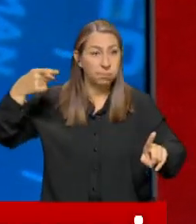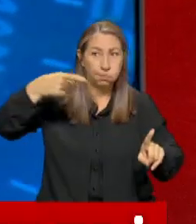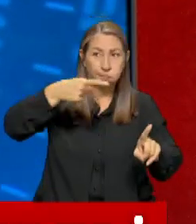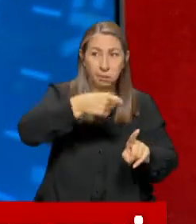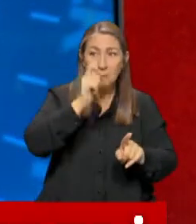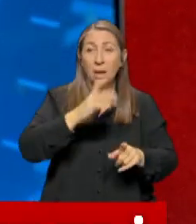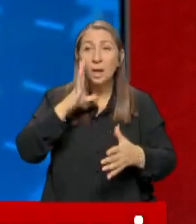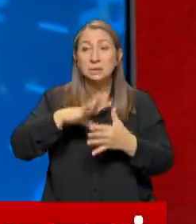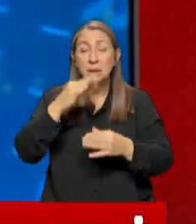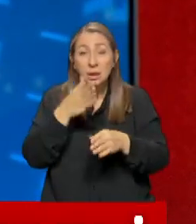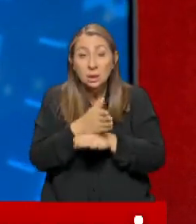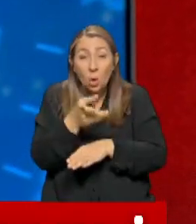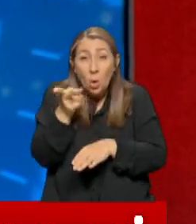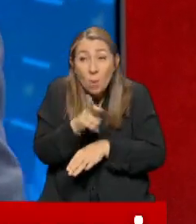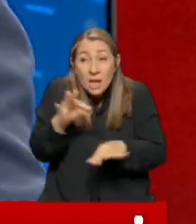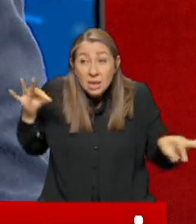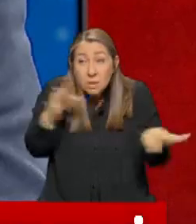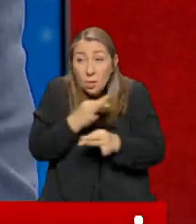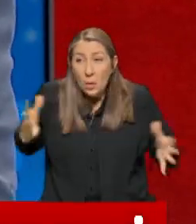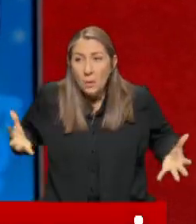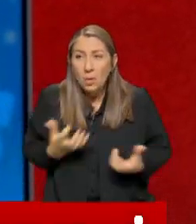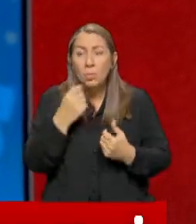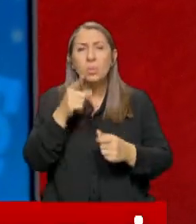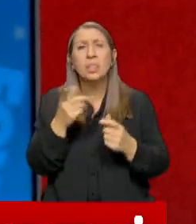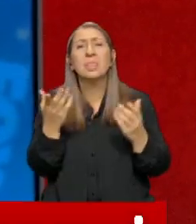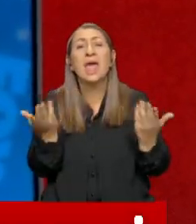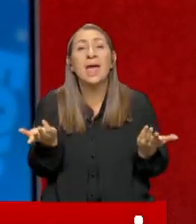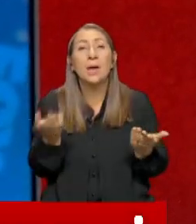yapıldı insanlar hakikaten ölümden döndü Ya